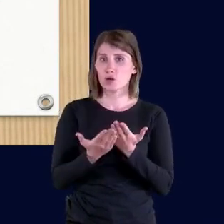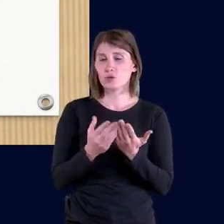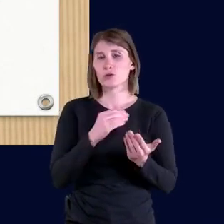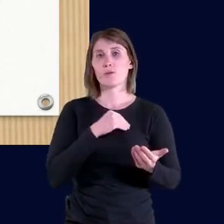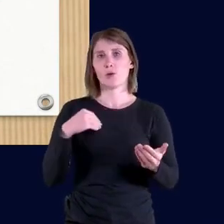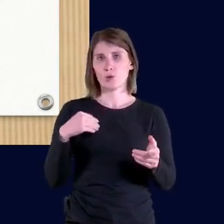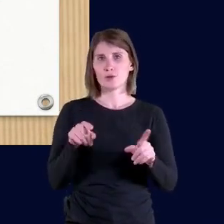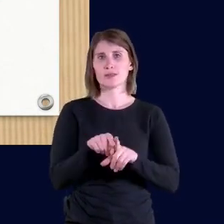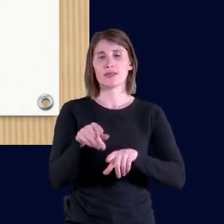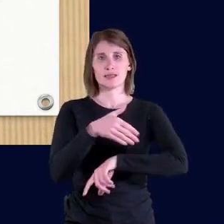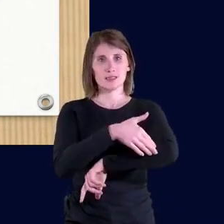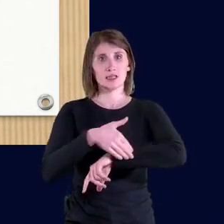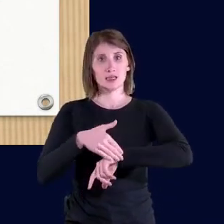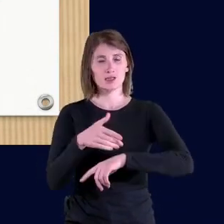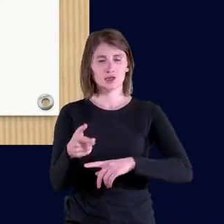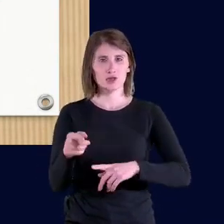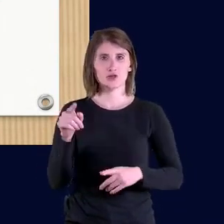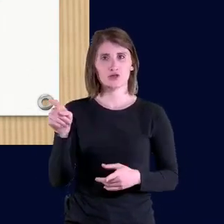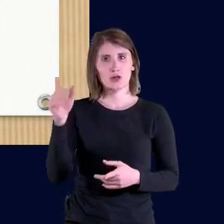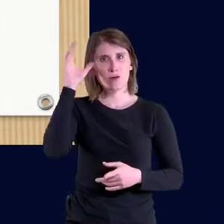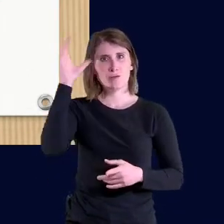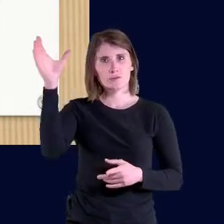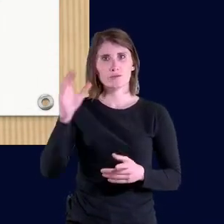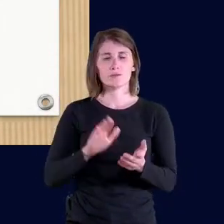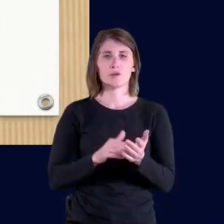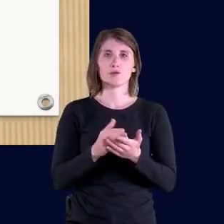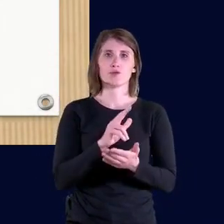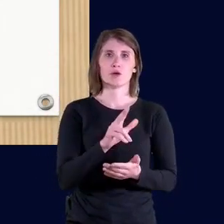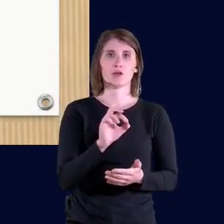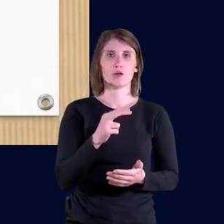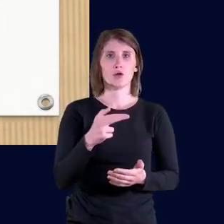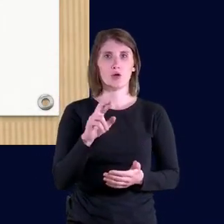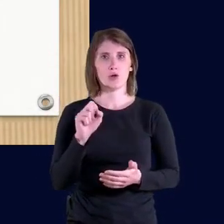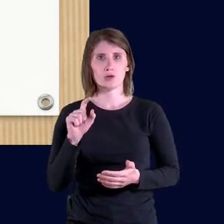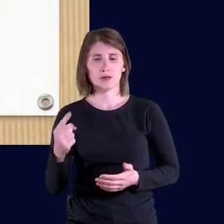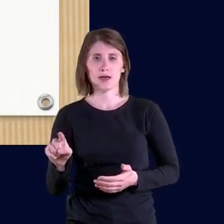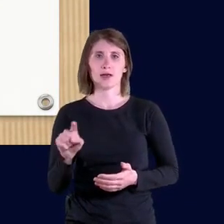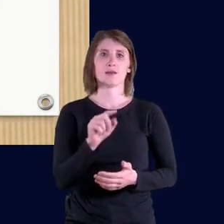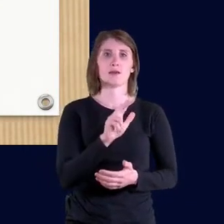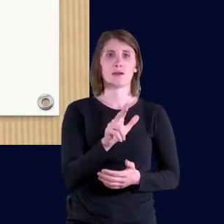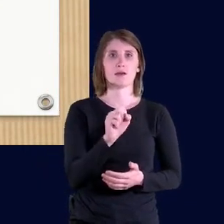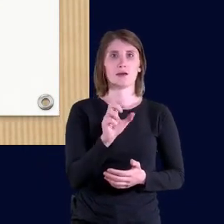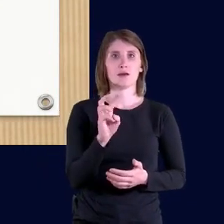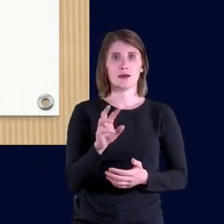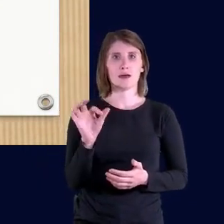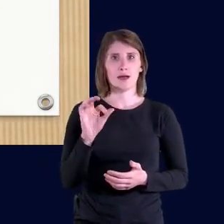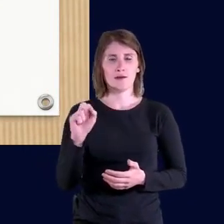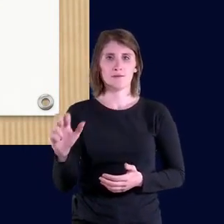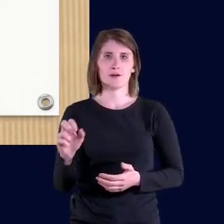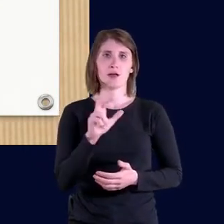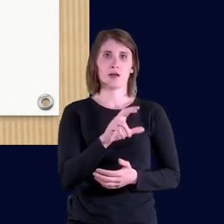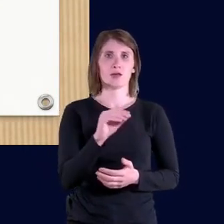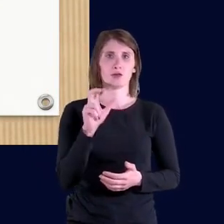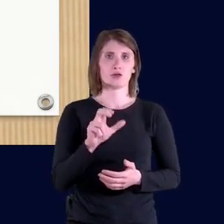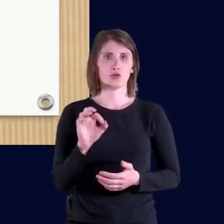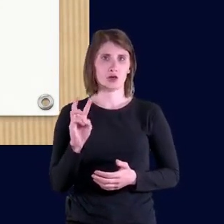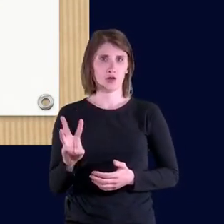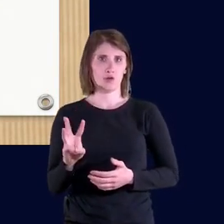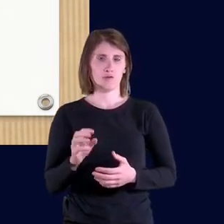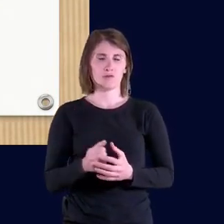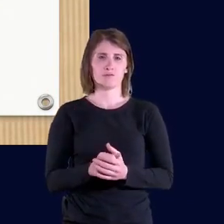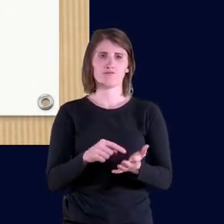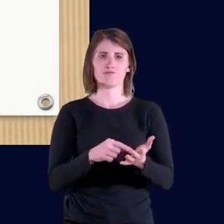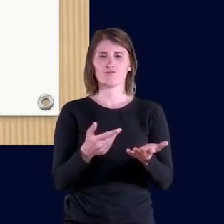zagranicznych autorów między innymi Josepha Conrada kawki Czechowa nie wymaga tutaj